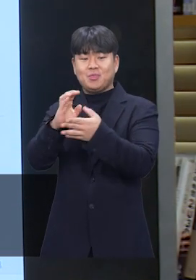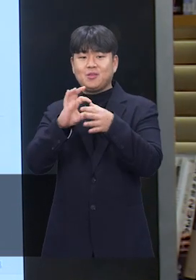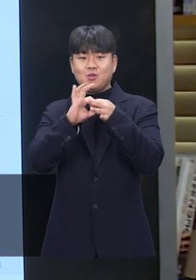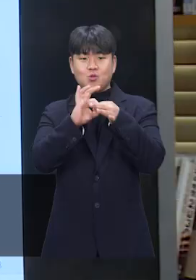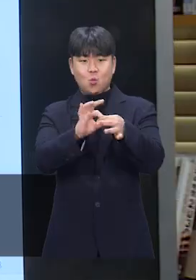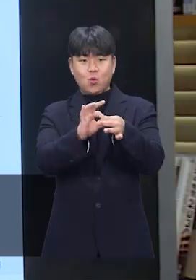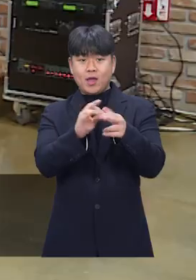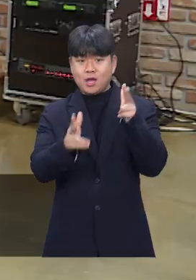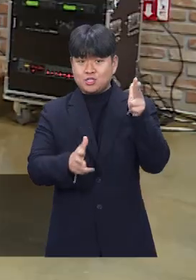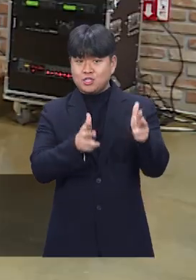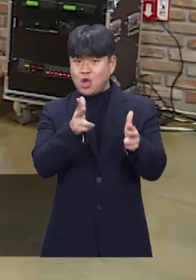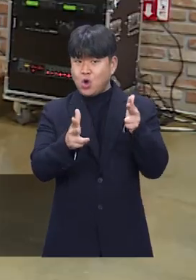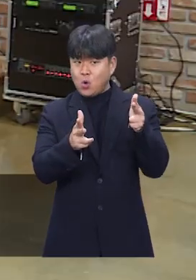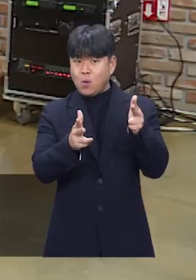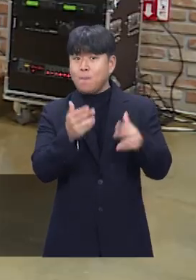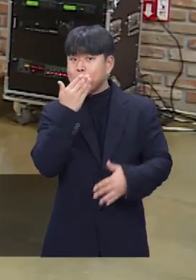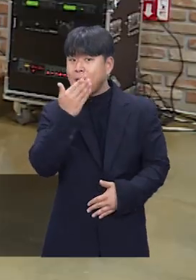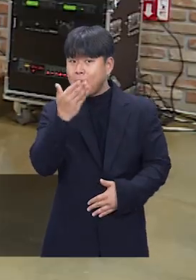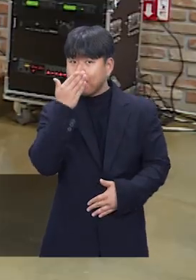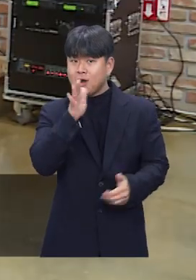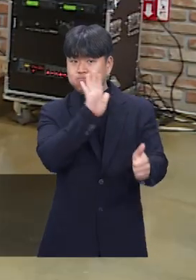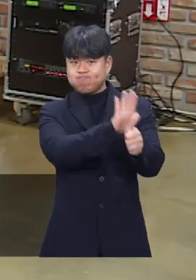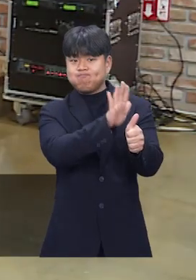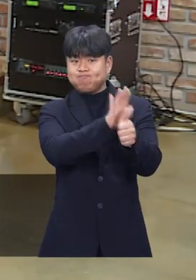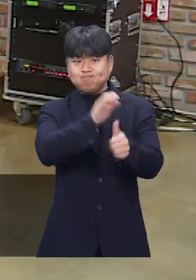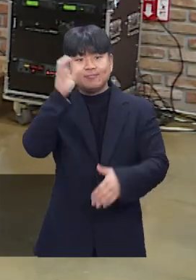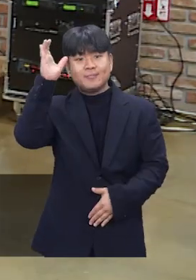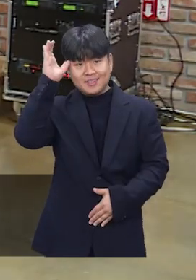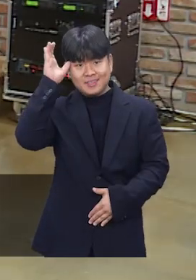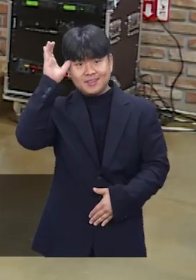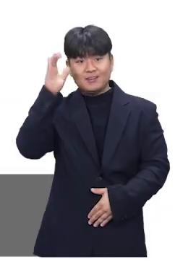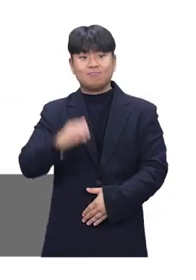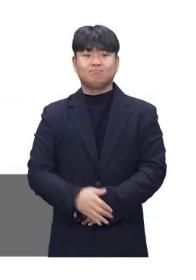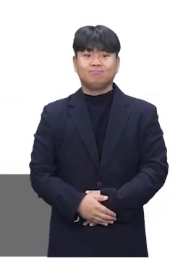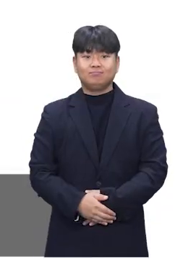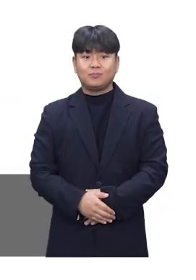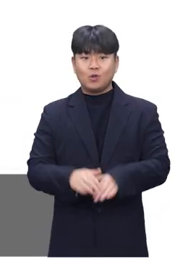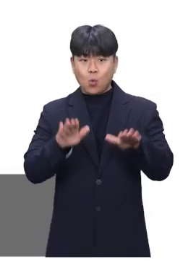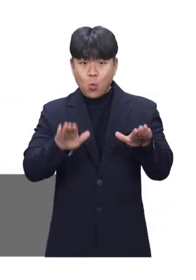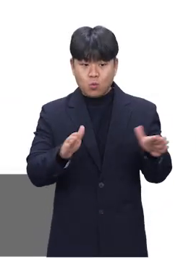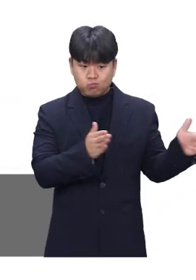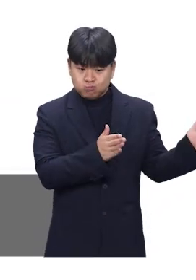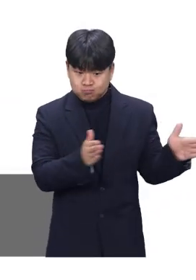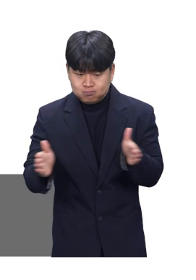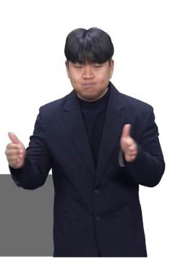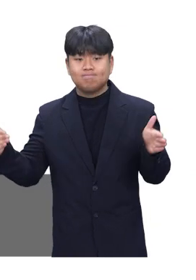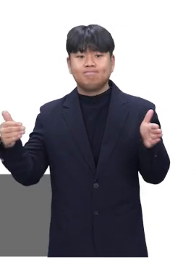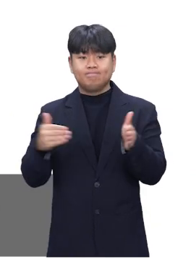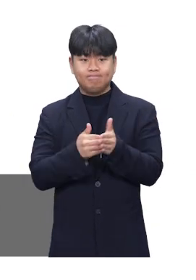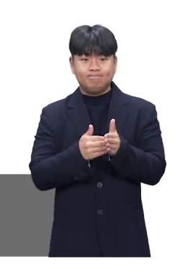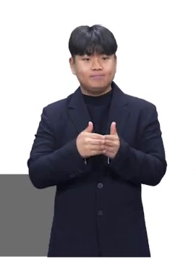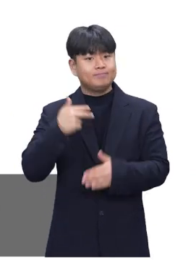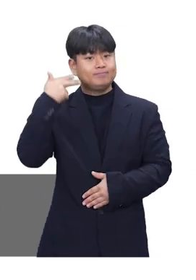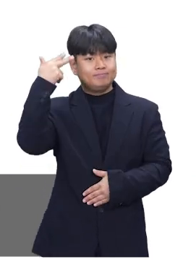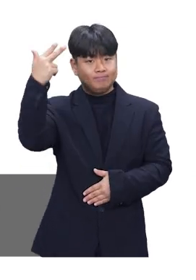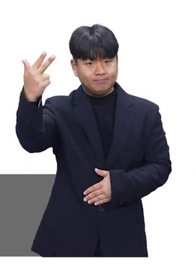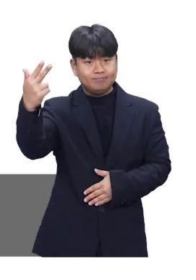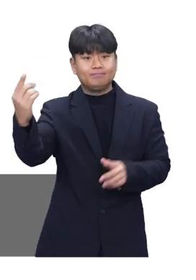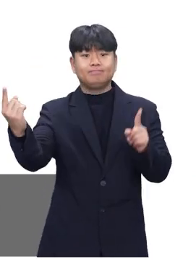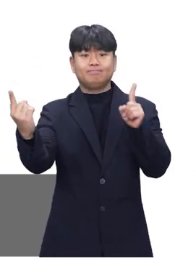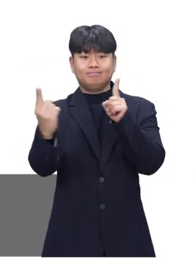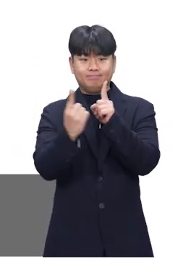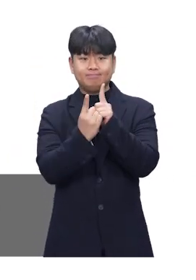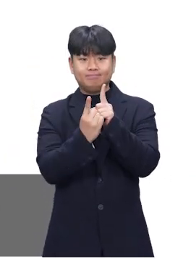놓고 사업할 수 있는 청년 특별 도시로 거듭날 전망입니다. 네, 오늘 준비한 소식은 여기까지고요. 저는 다음 주에